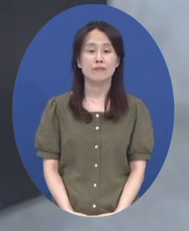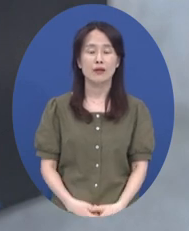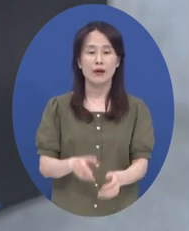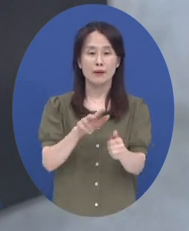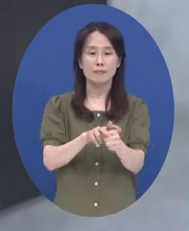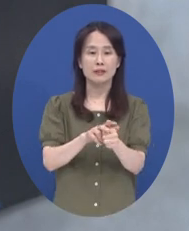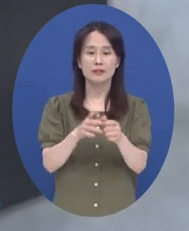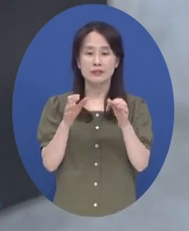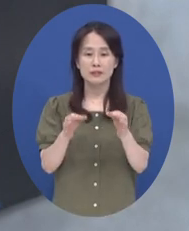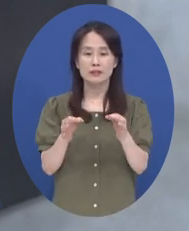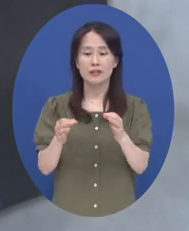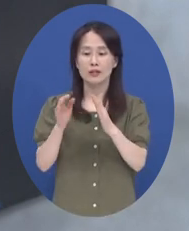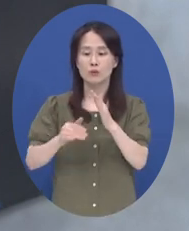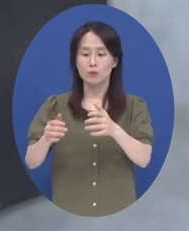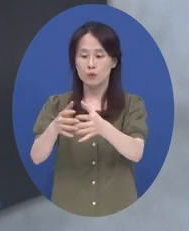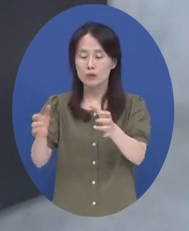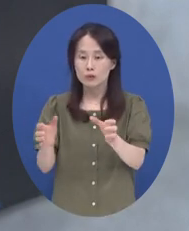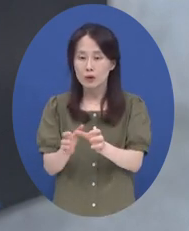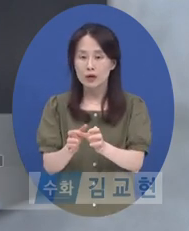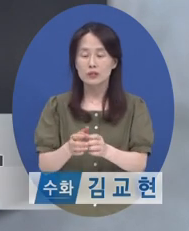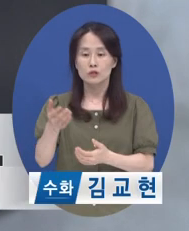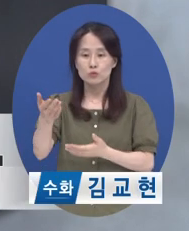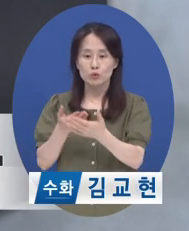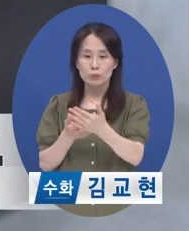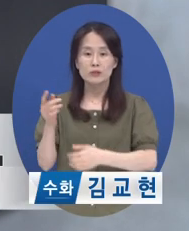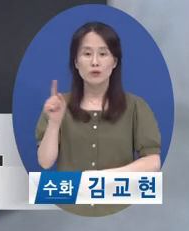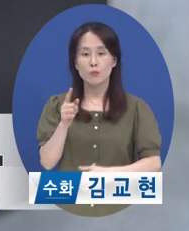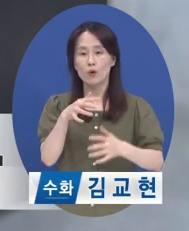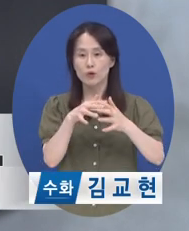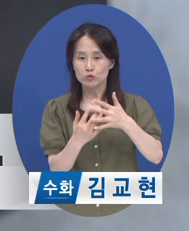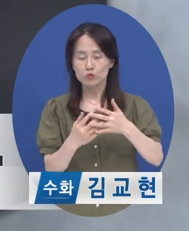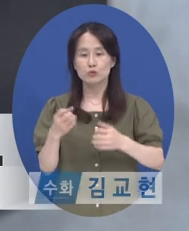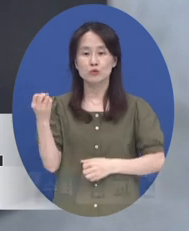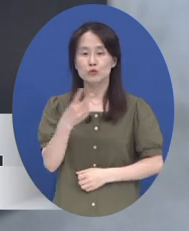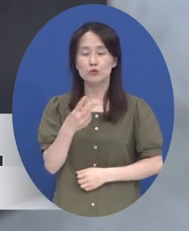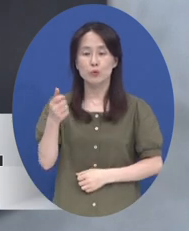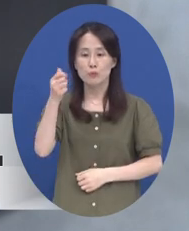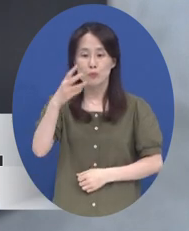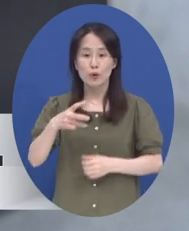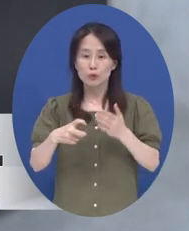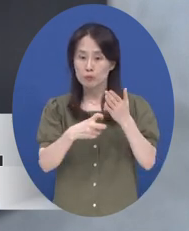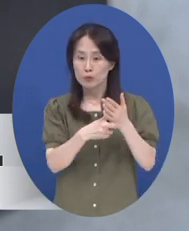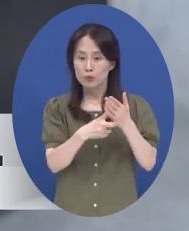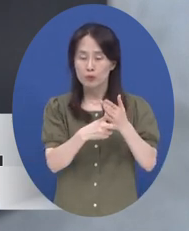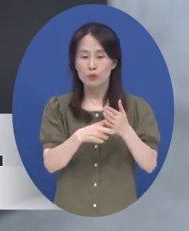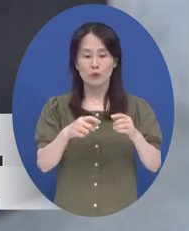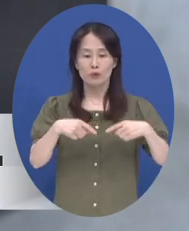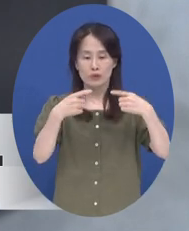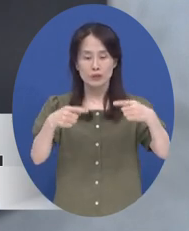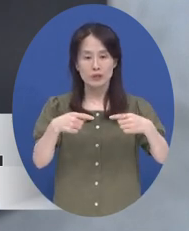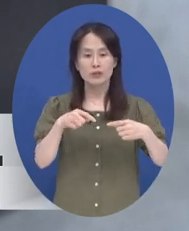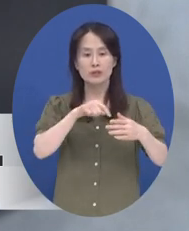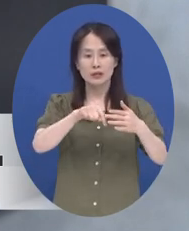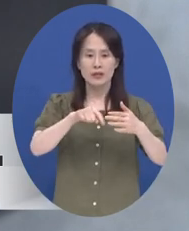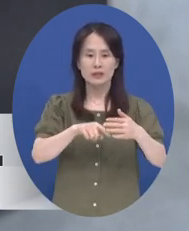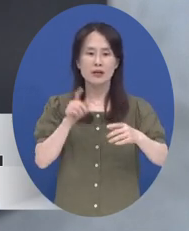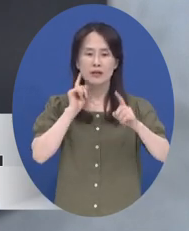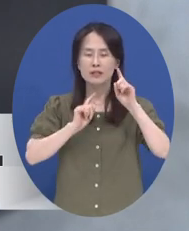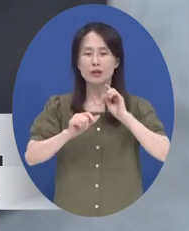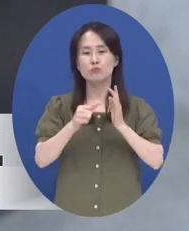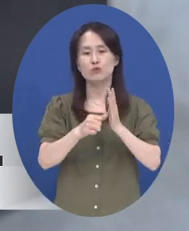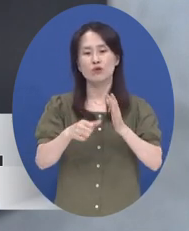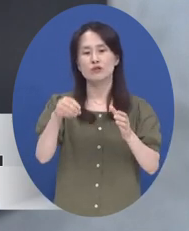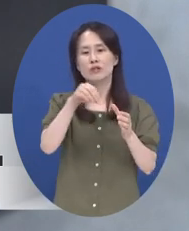마트나 은행 공공기관에서 무심코 주고받는 0 수준과 순번 대기표 이가 벽지의 인체 유해한 물질이 묻어 있다는